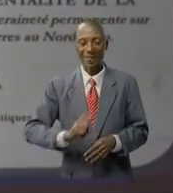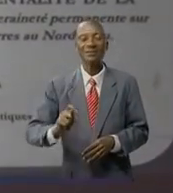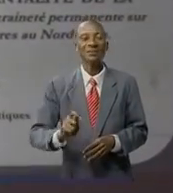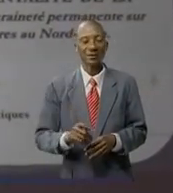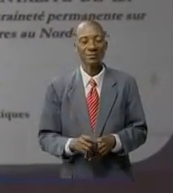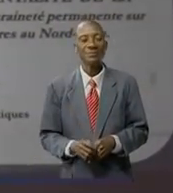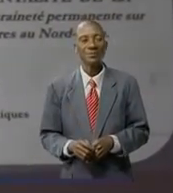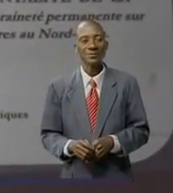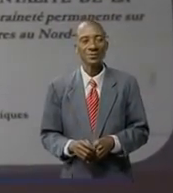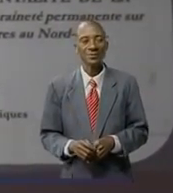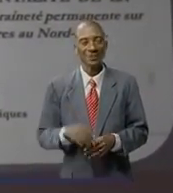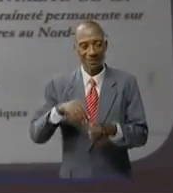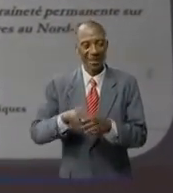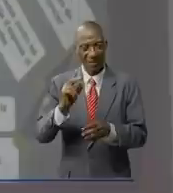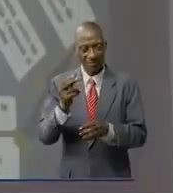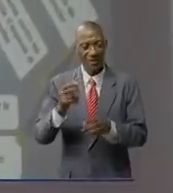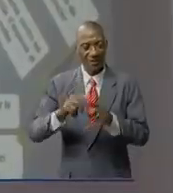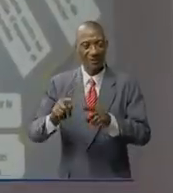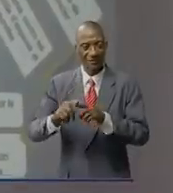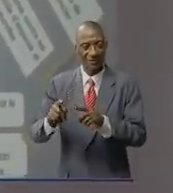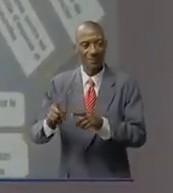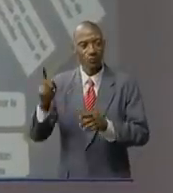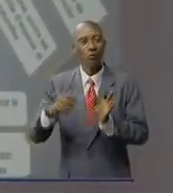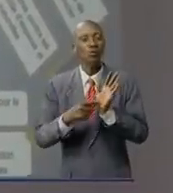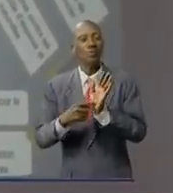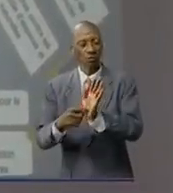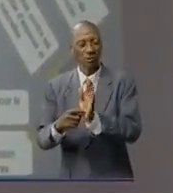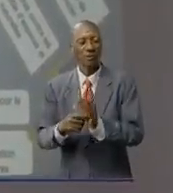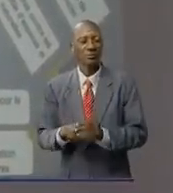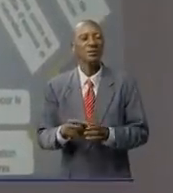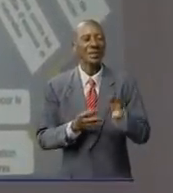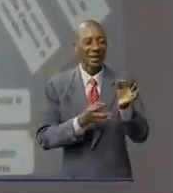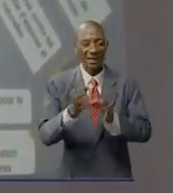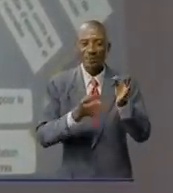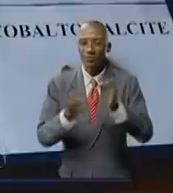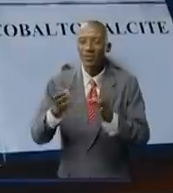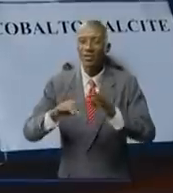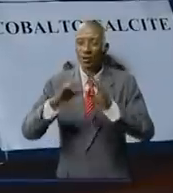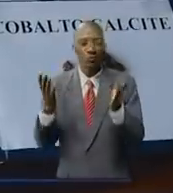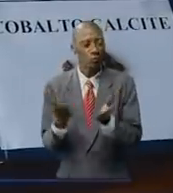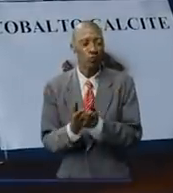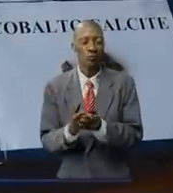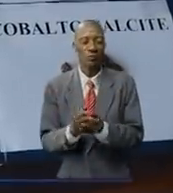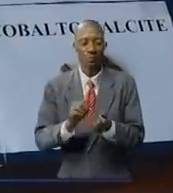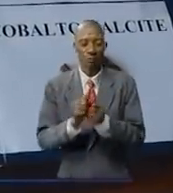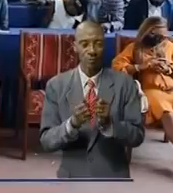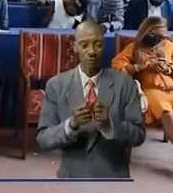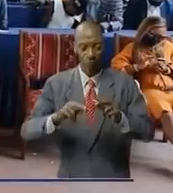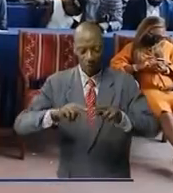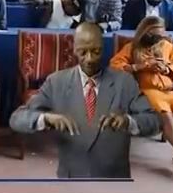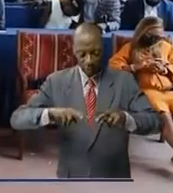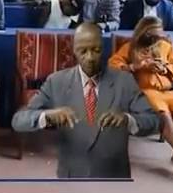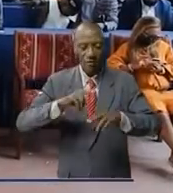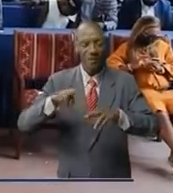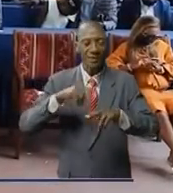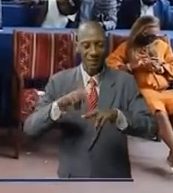violence prédatocratique, l'État entre souveraineté permanente sur les ressources naturelles et économie politique